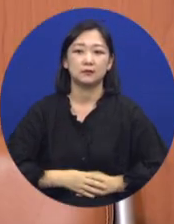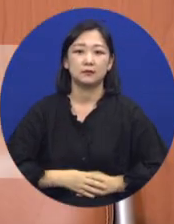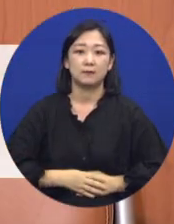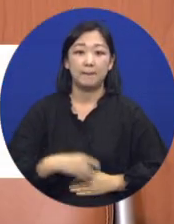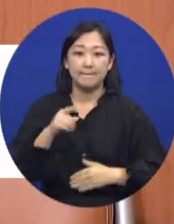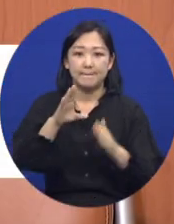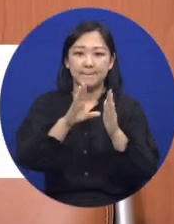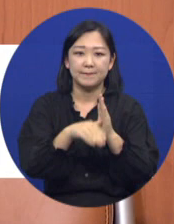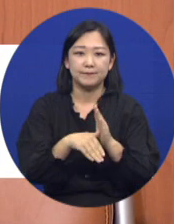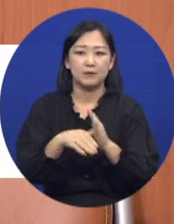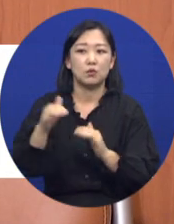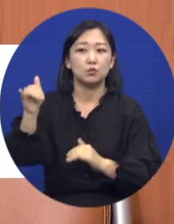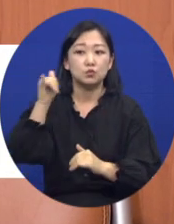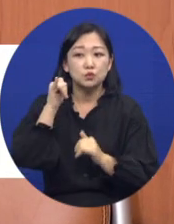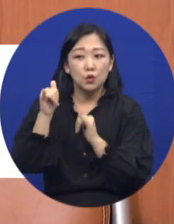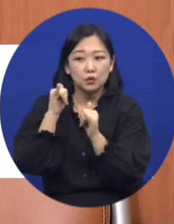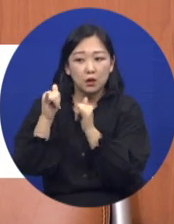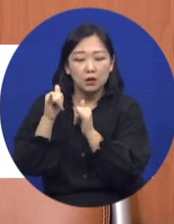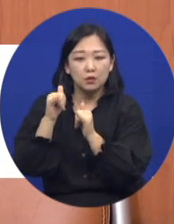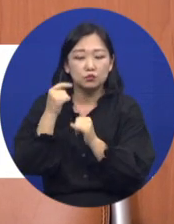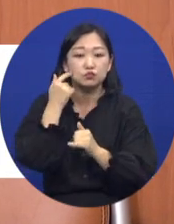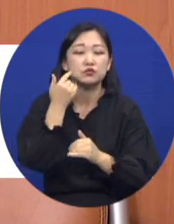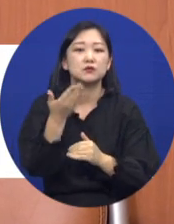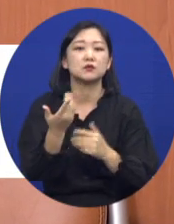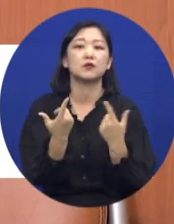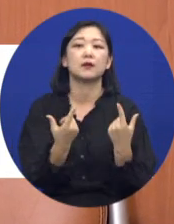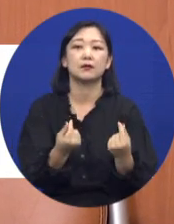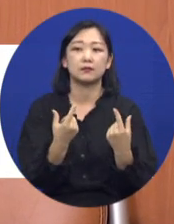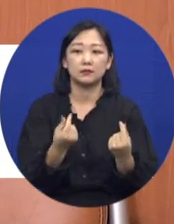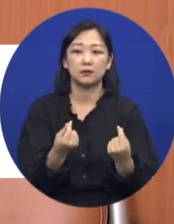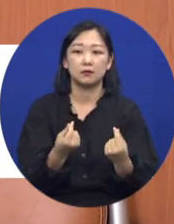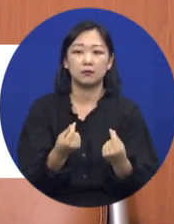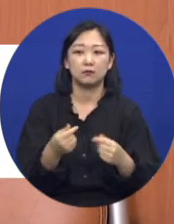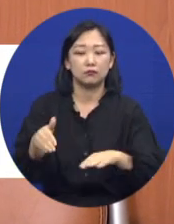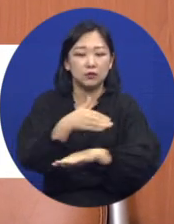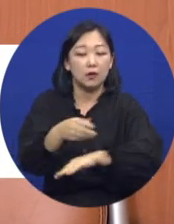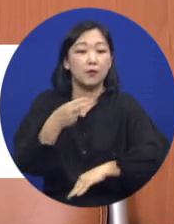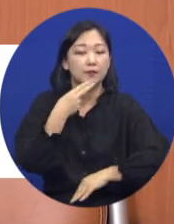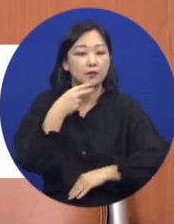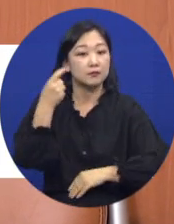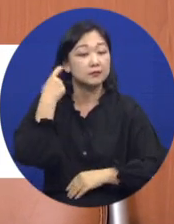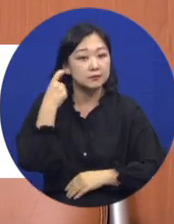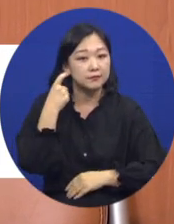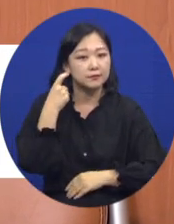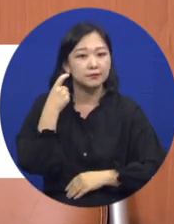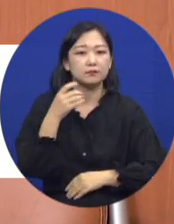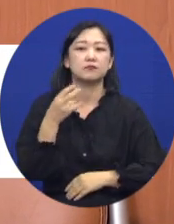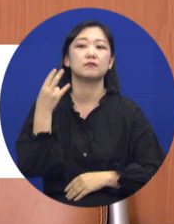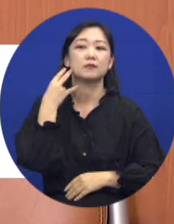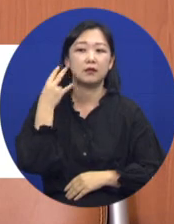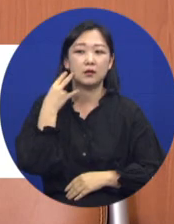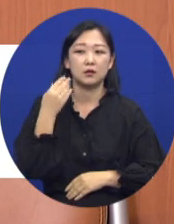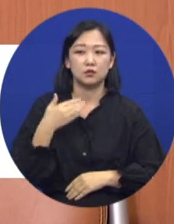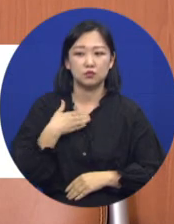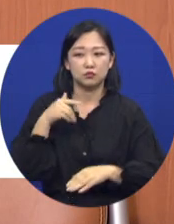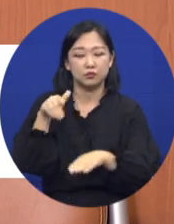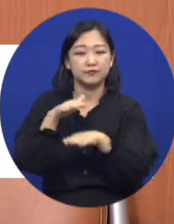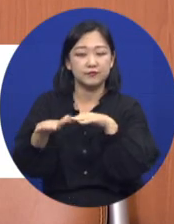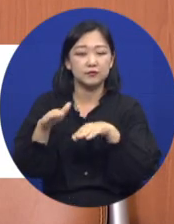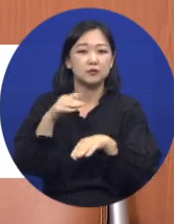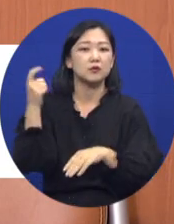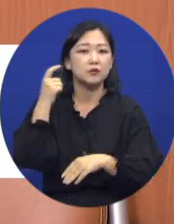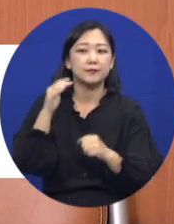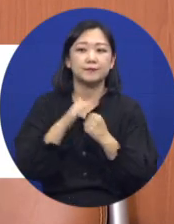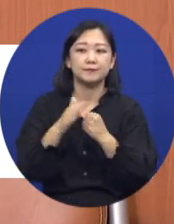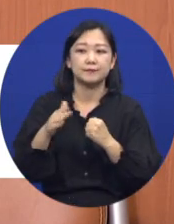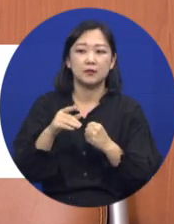그때는 전화로 저 상하수도본부에 문의를 드린 것 같고요. 그때 당시 계획이 없다고 들으신 거예요? 예, 저는 그런 식으로 들었기